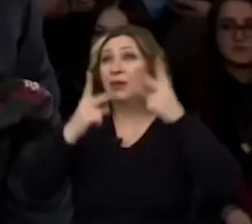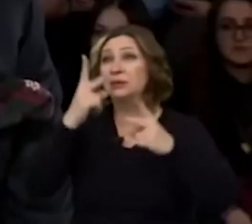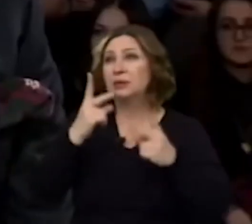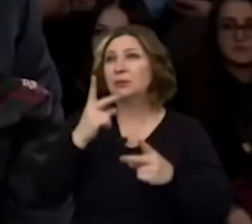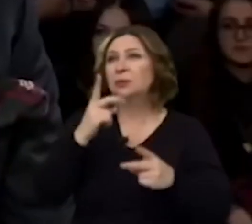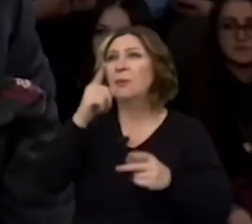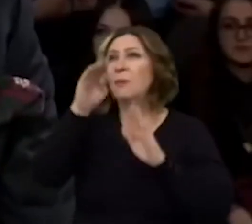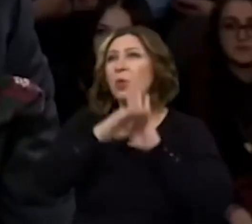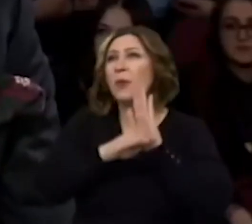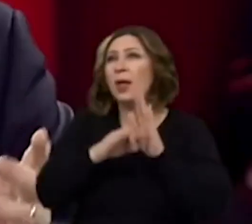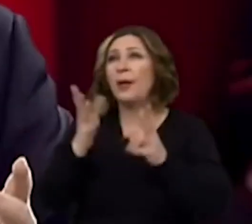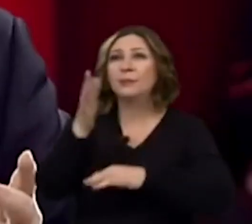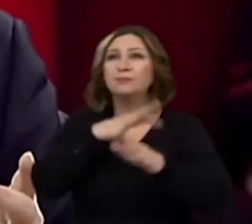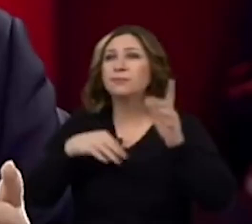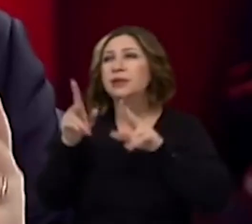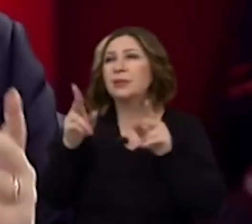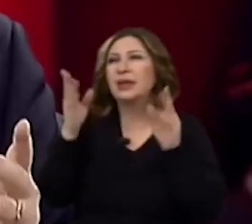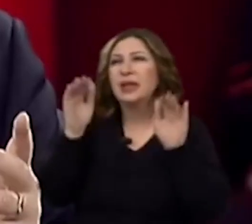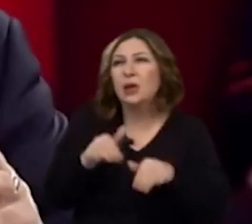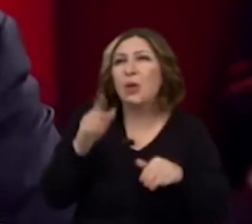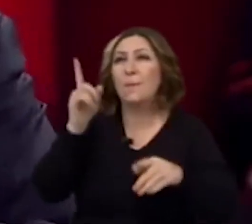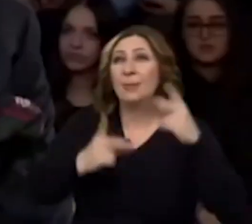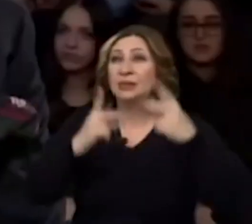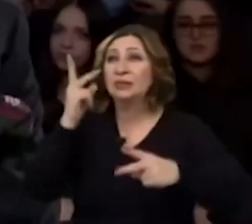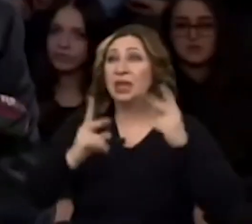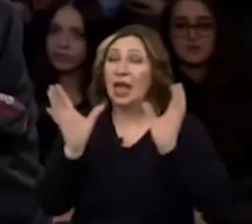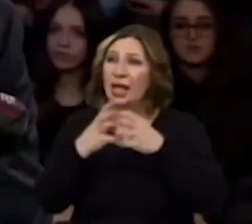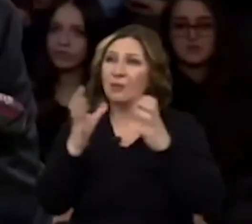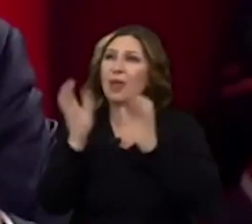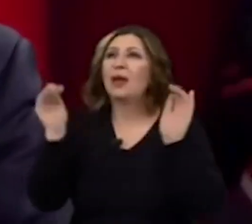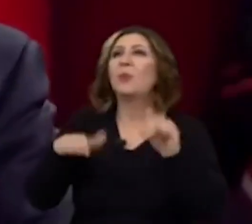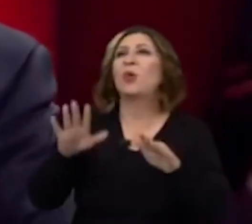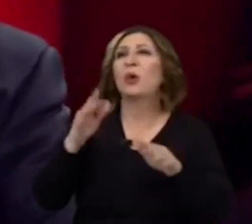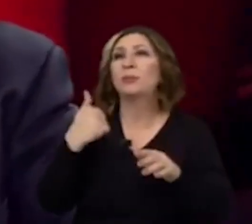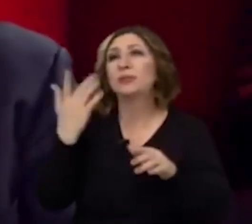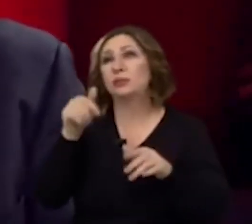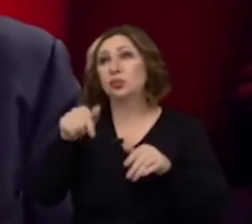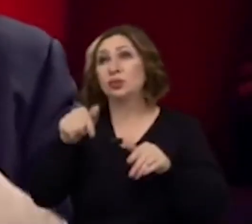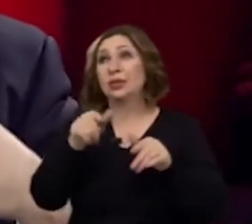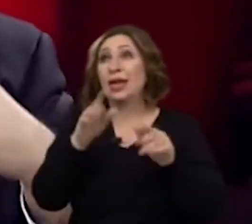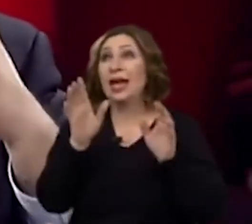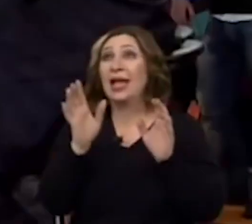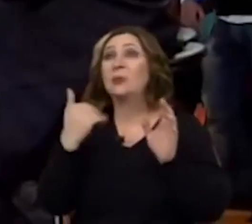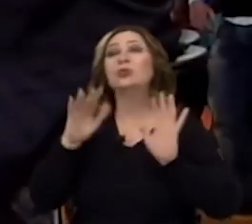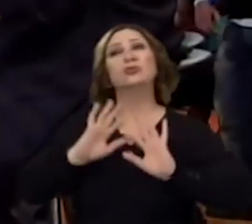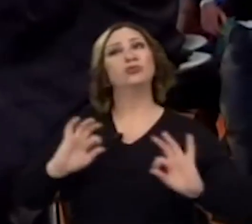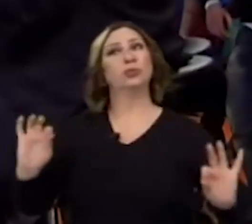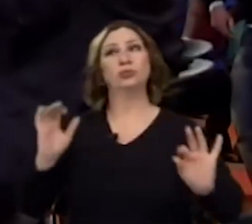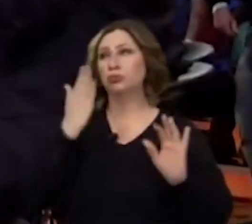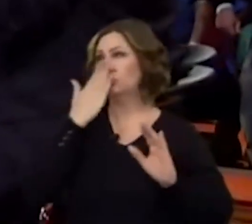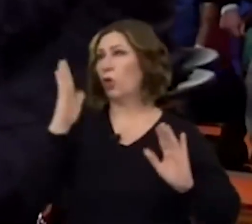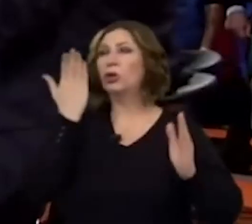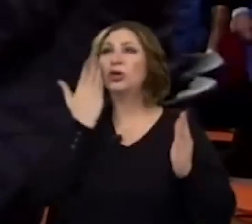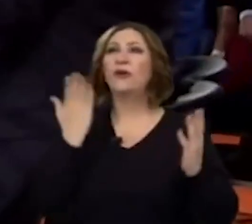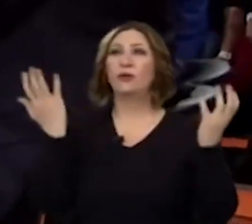hissediyorum, bazı programlar Angarya gibi geliyor. Bazı ekip. Bazen gelir. Bazı ekipler gelmiyor ama. Mesela biz sana şu anda sanki Angarya gelmiyoruz. Hayır, çok keyif